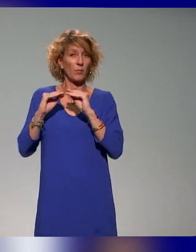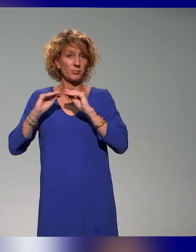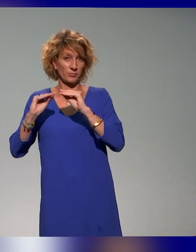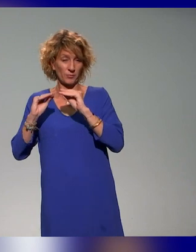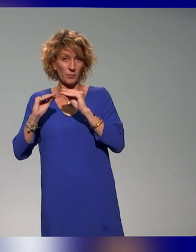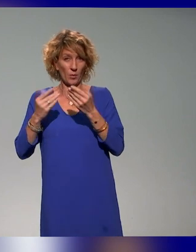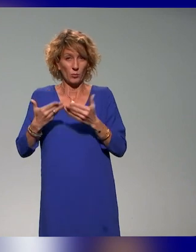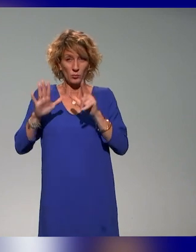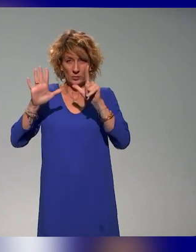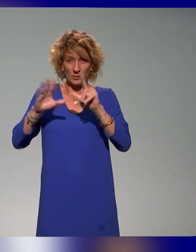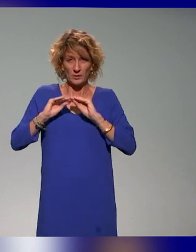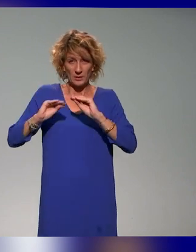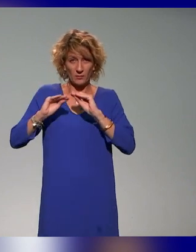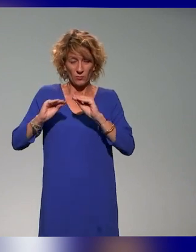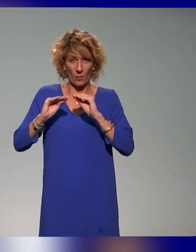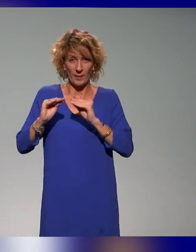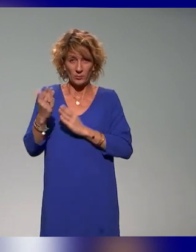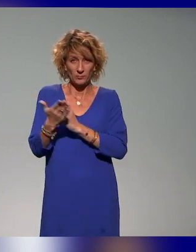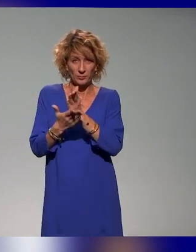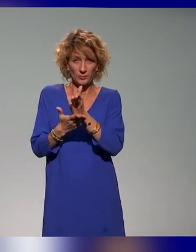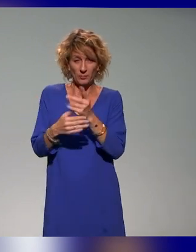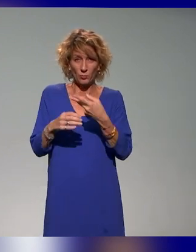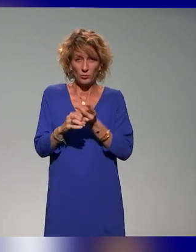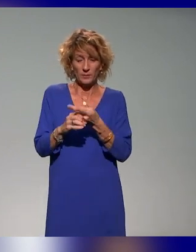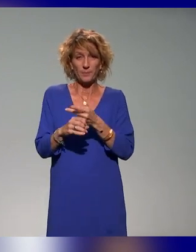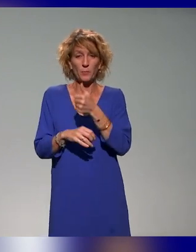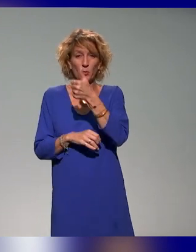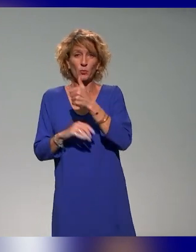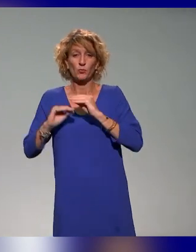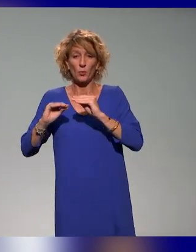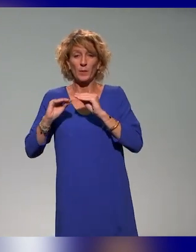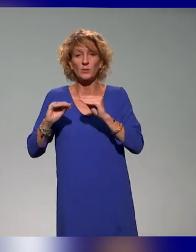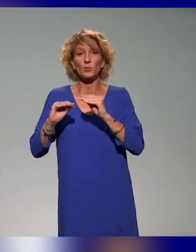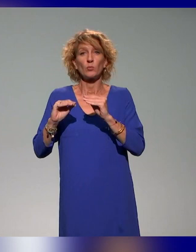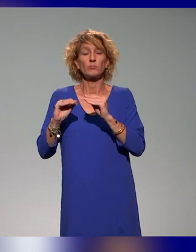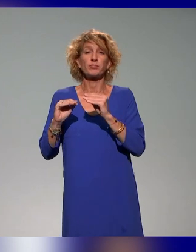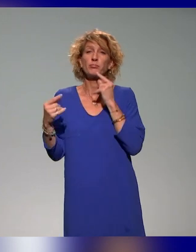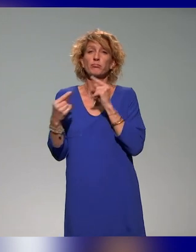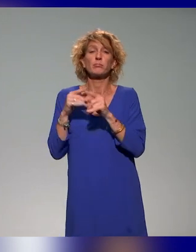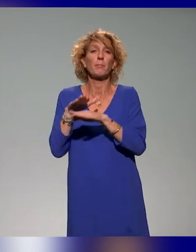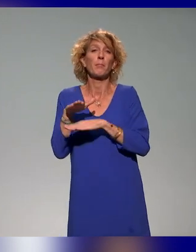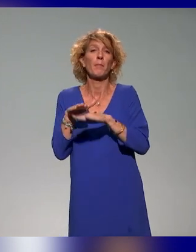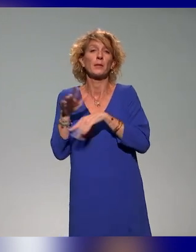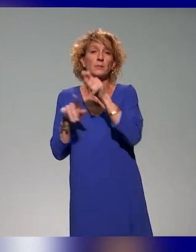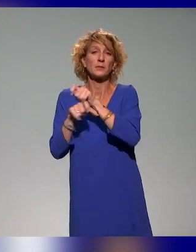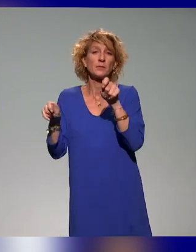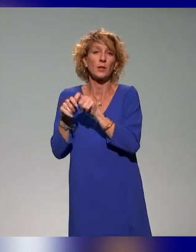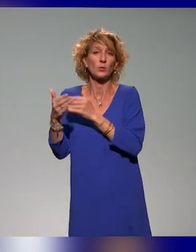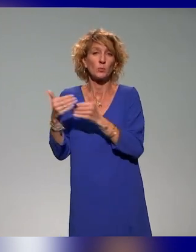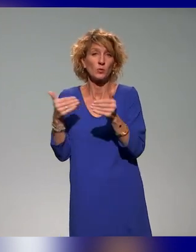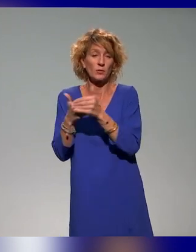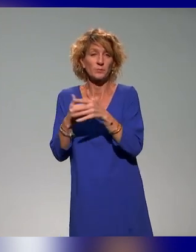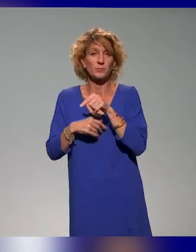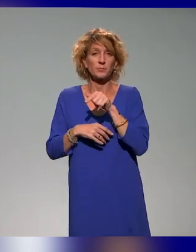7 formations orientées outils, notamment une formation sur les bases et les évaluations Moodle, pour lequel